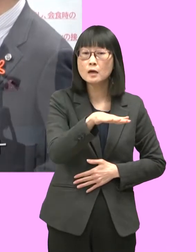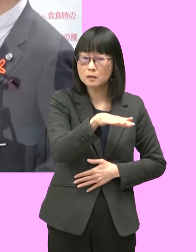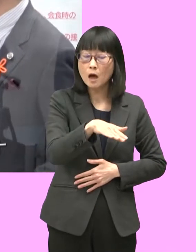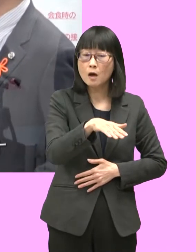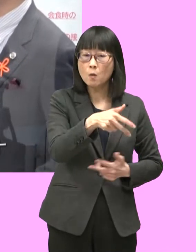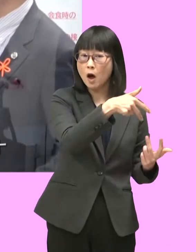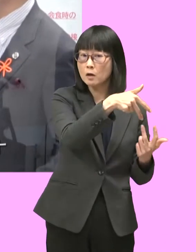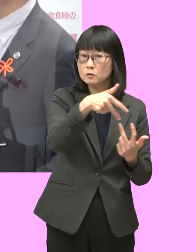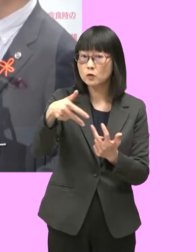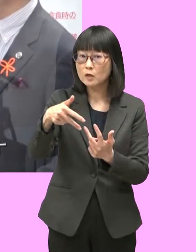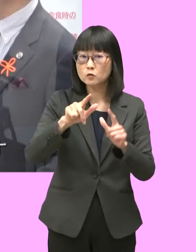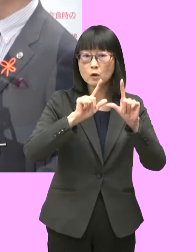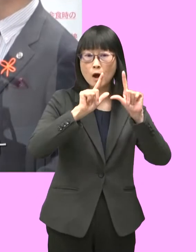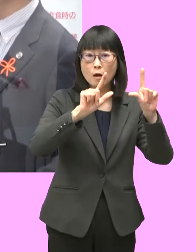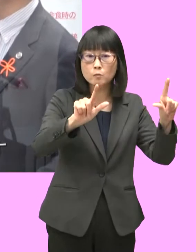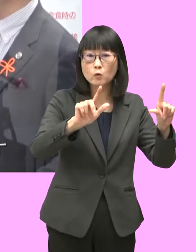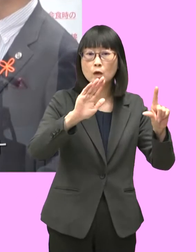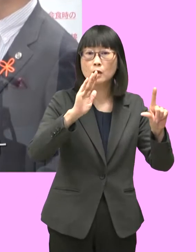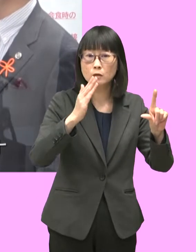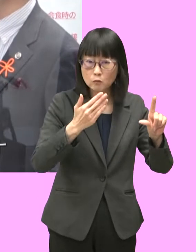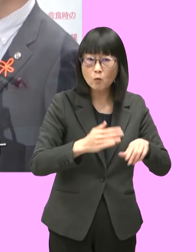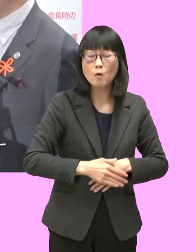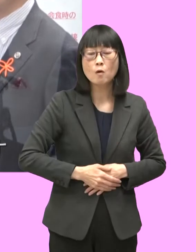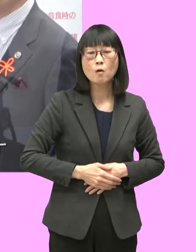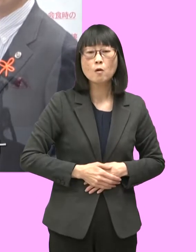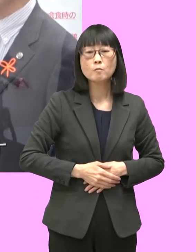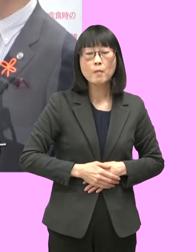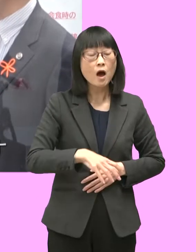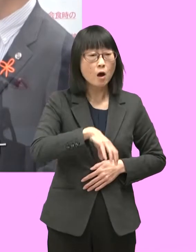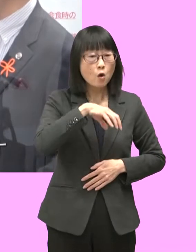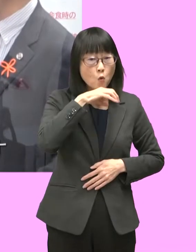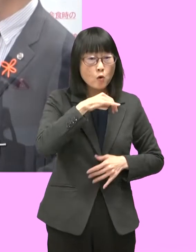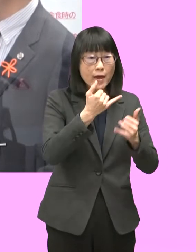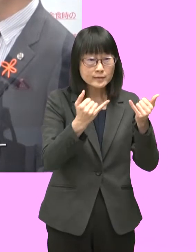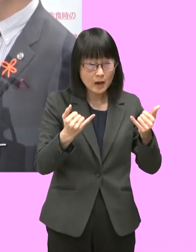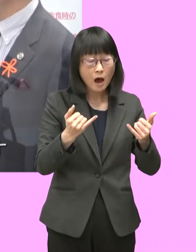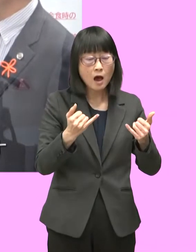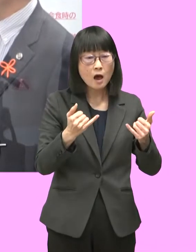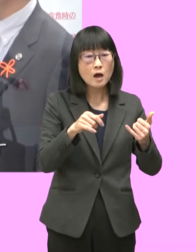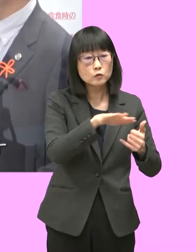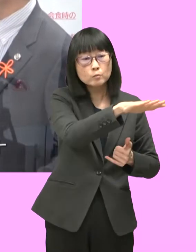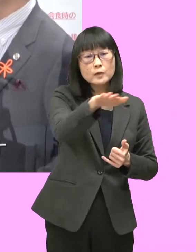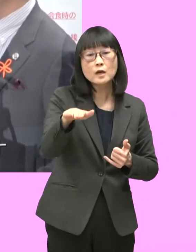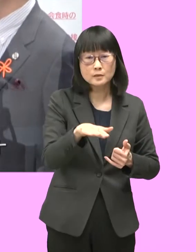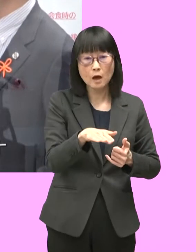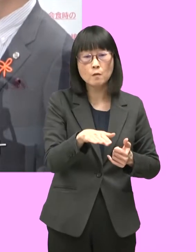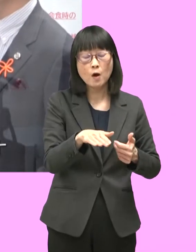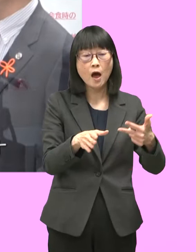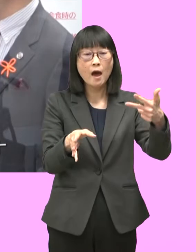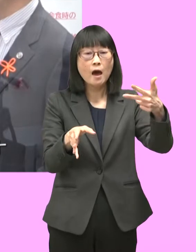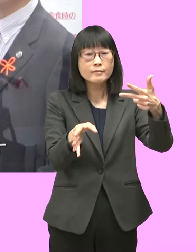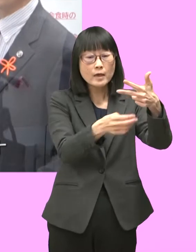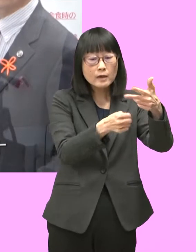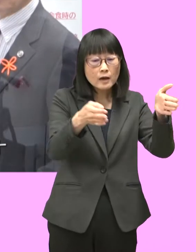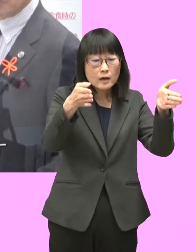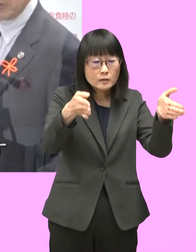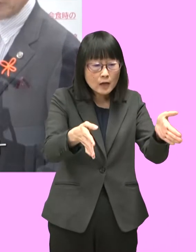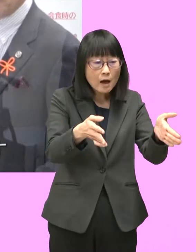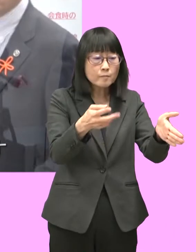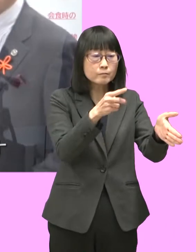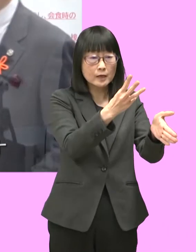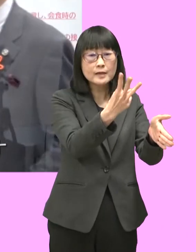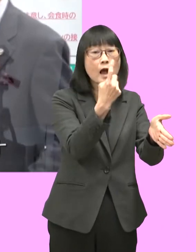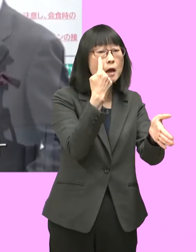が、高齢者に関しては7ヶ月以上前倒しできると言ってもですね、国からは2月1日から打ってほ